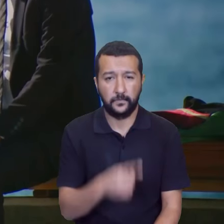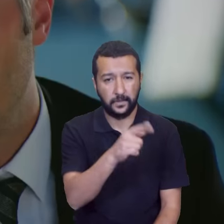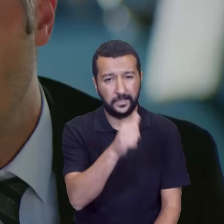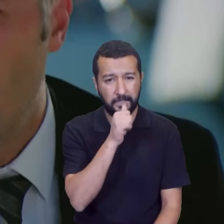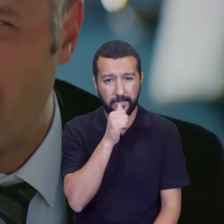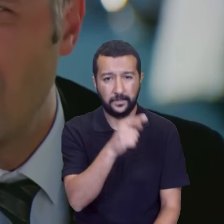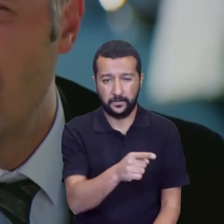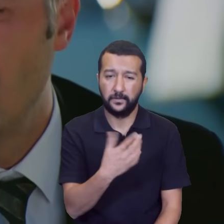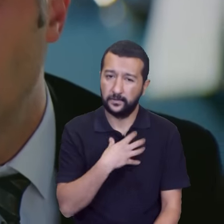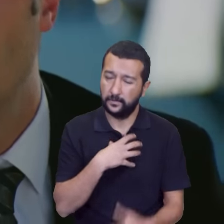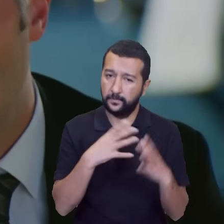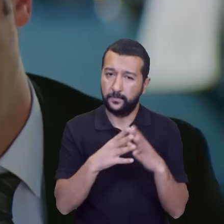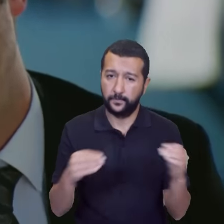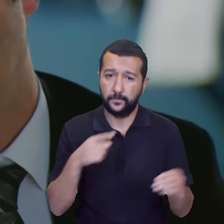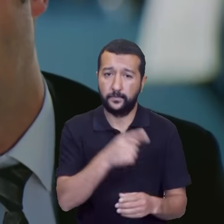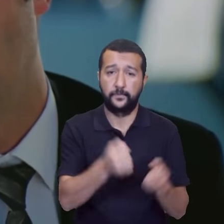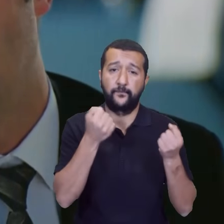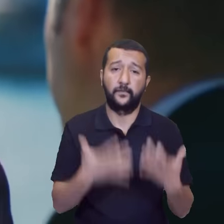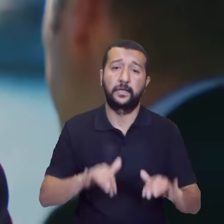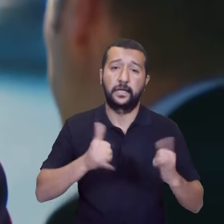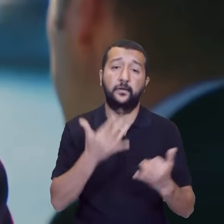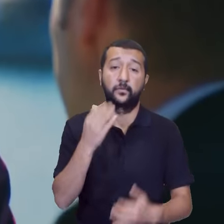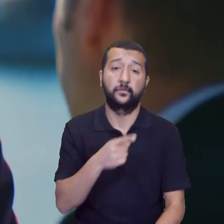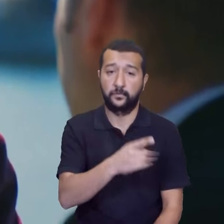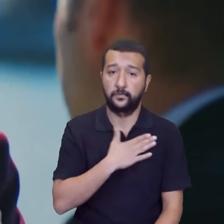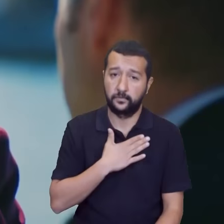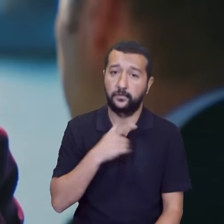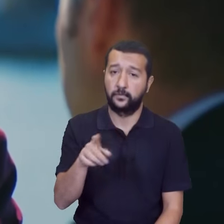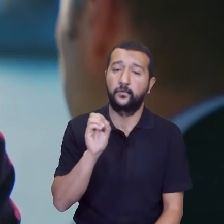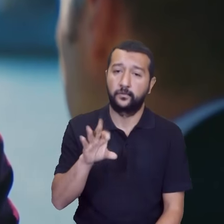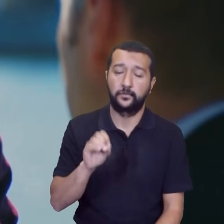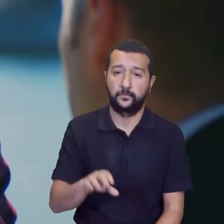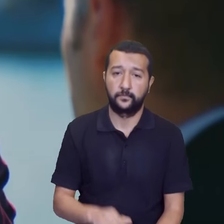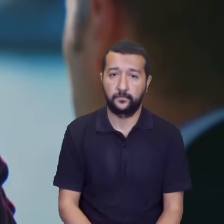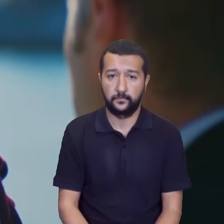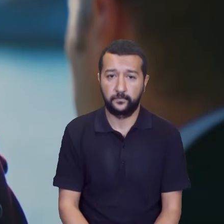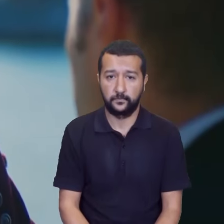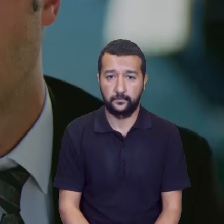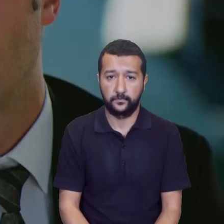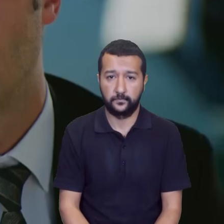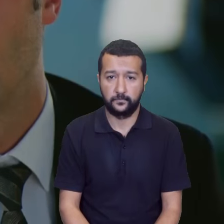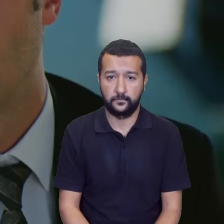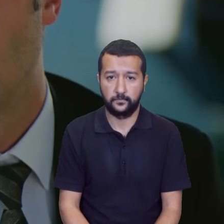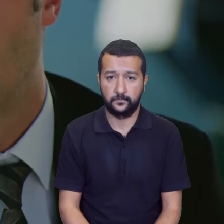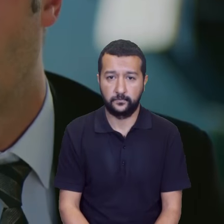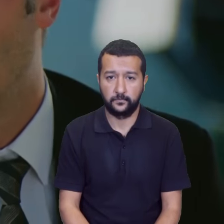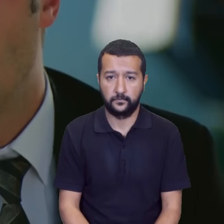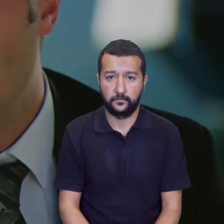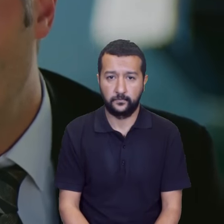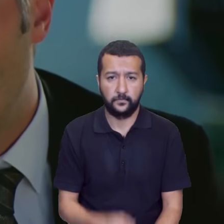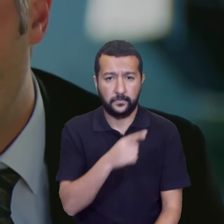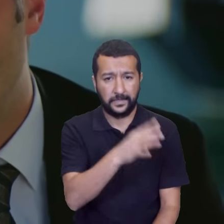Al iç. Toparlan. Harap ettin kendini. Sağ olun hoca. Hocası kül rengi saçlı, kırklarının sonunda